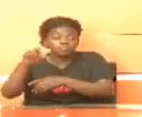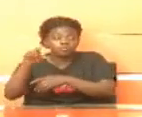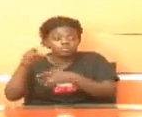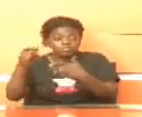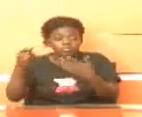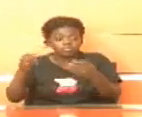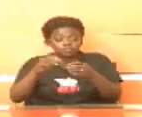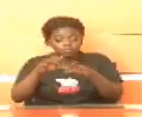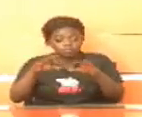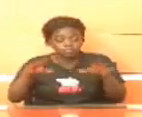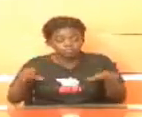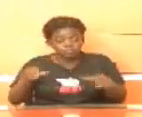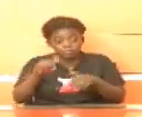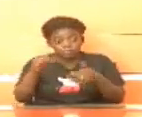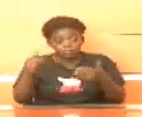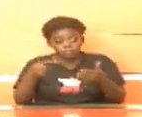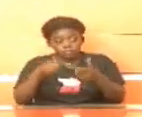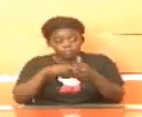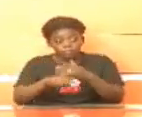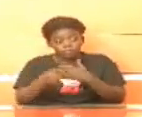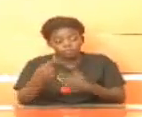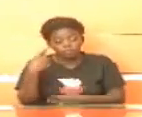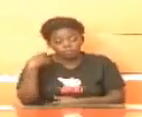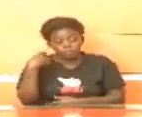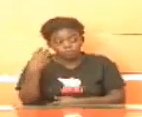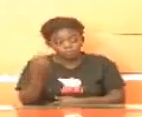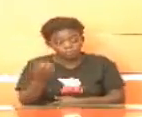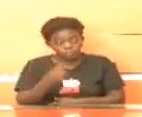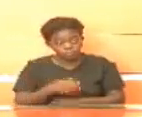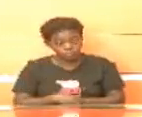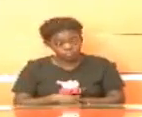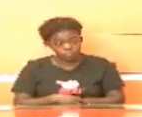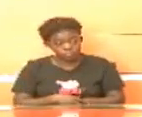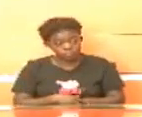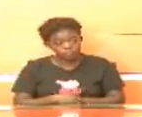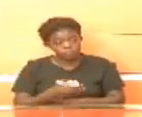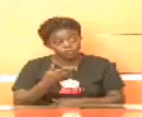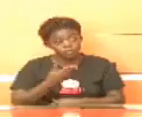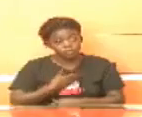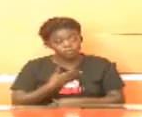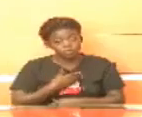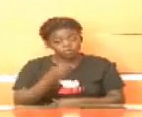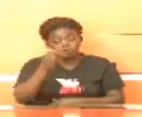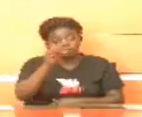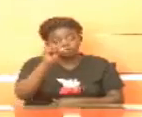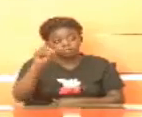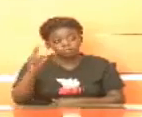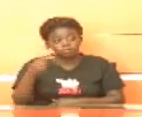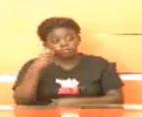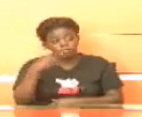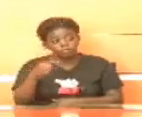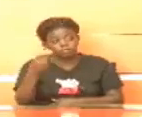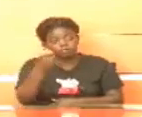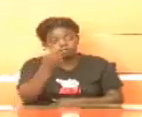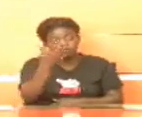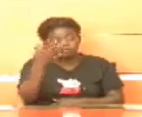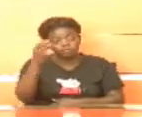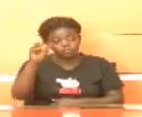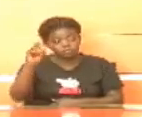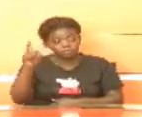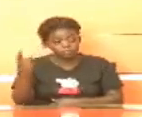neebanga mu katale akalamba muyingiddemu ensawo embi olina 6 gye bakugambye olina amugamba nkuwa 6,500